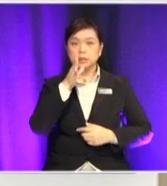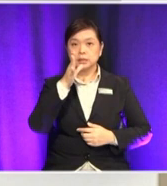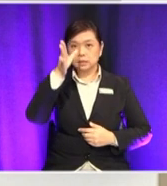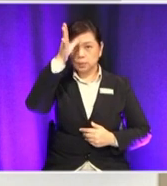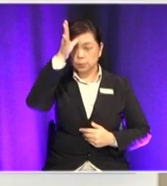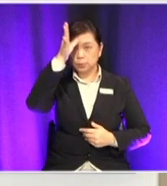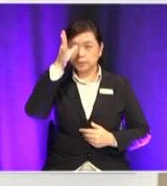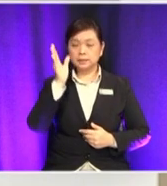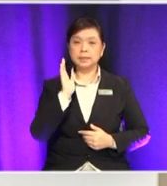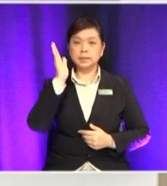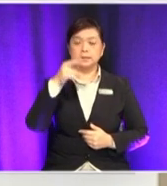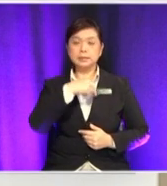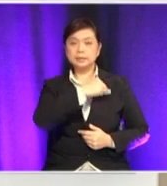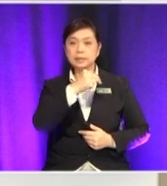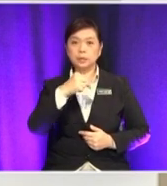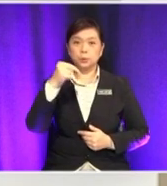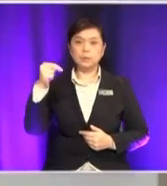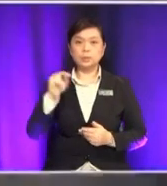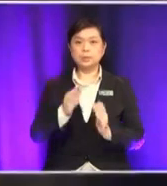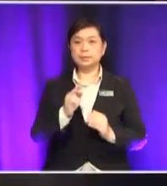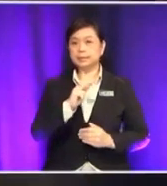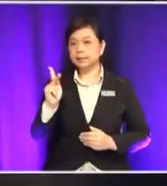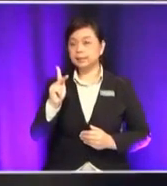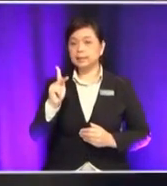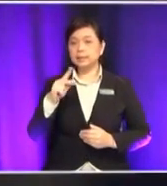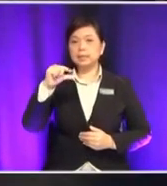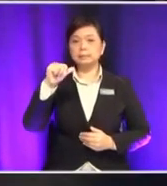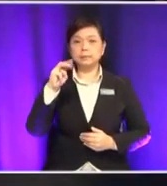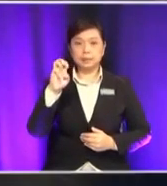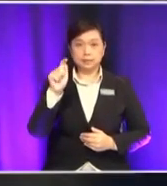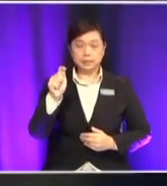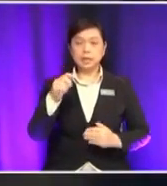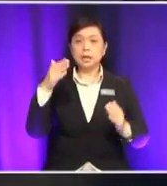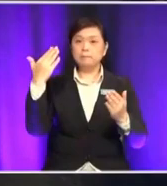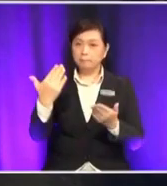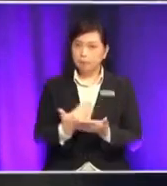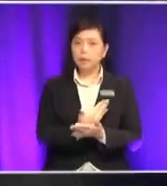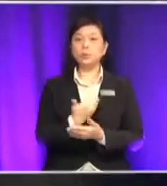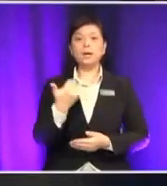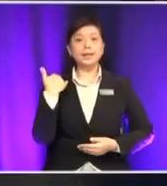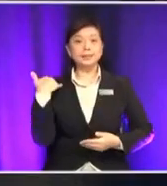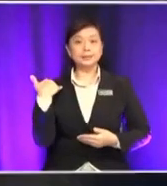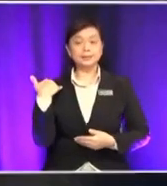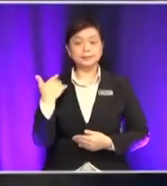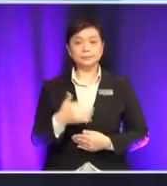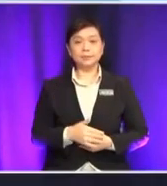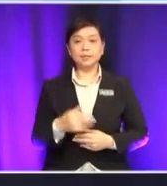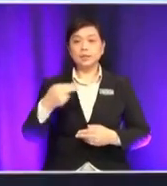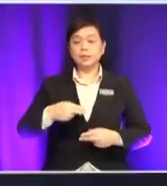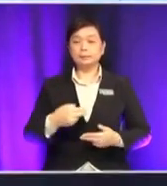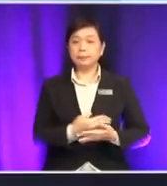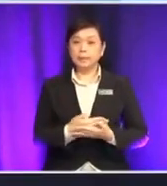mendapat bayi atau zuriat yang seterusnya ah mesti Kris paham kan apa itu persenyawaan ya